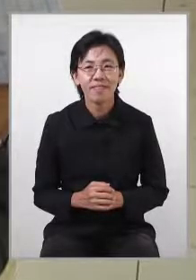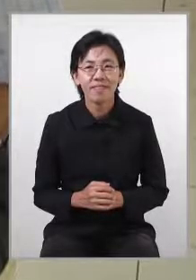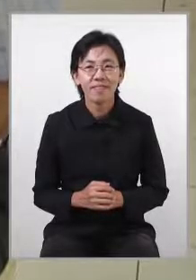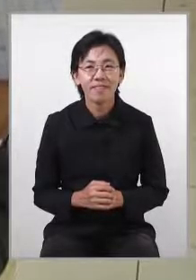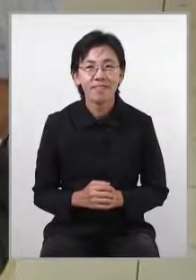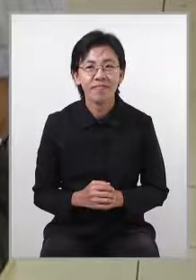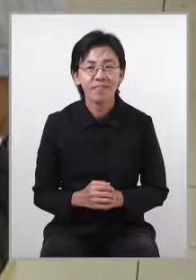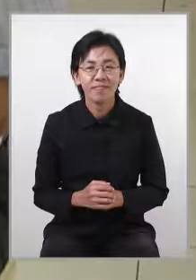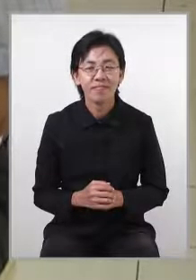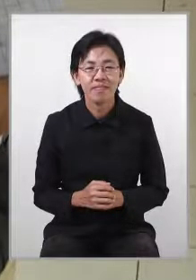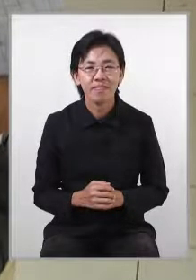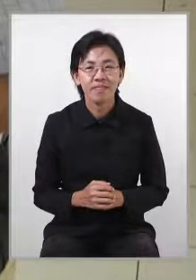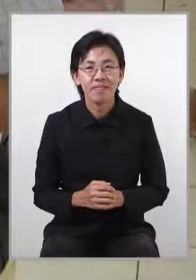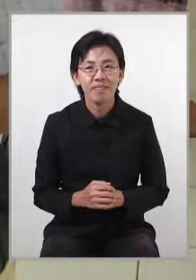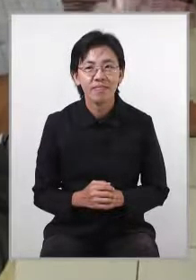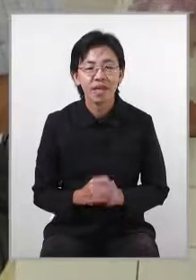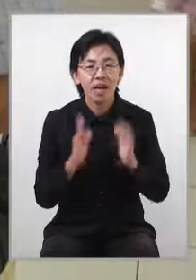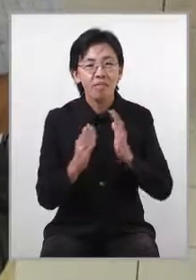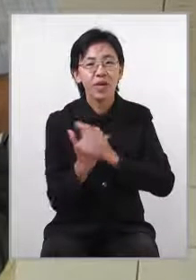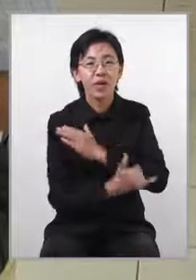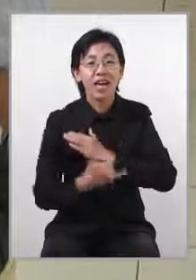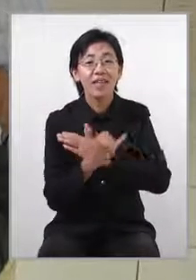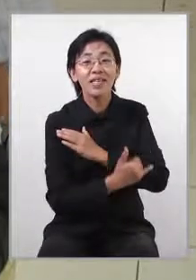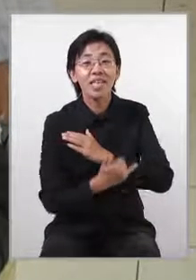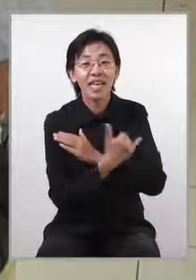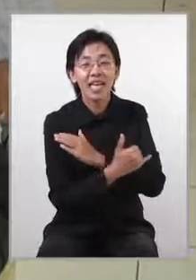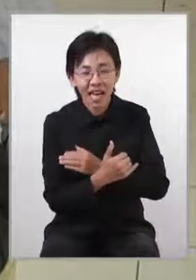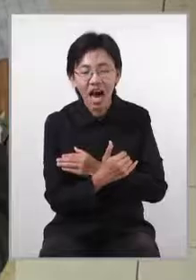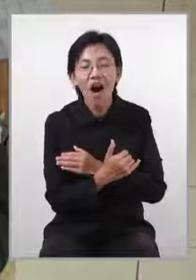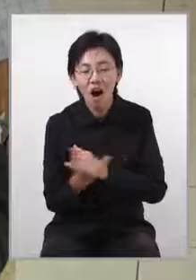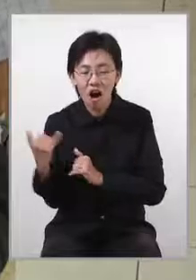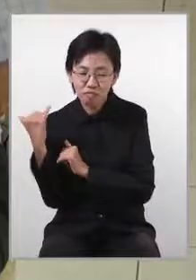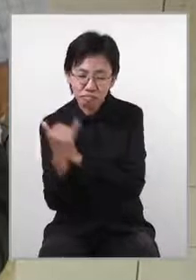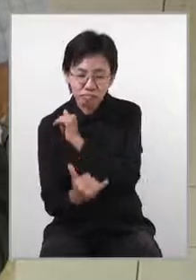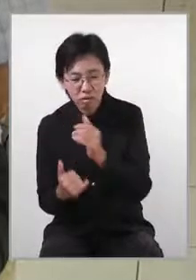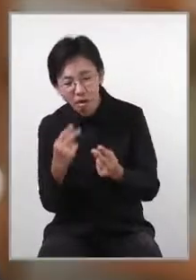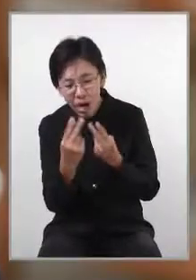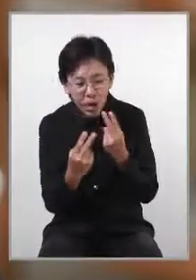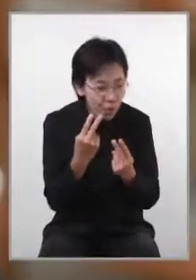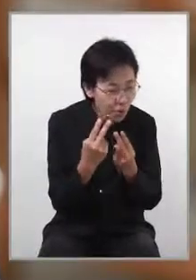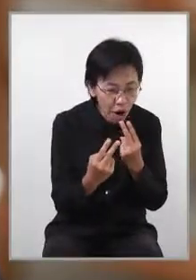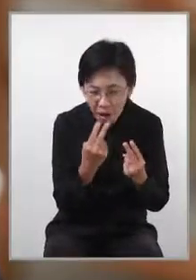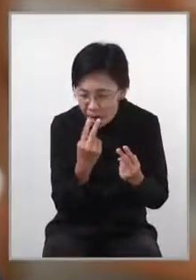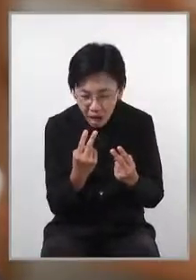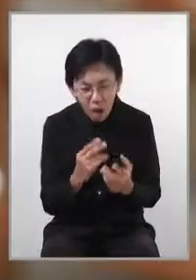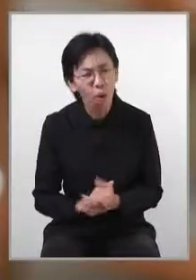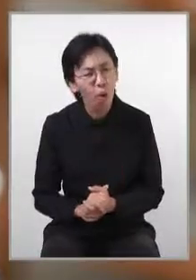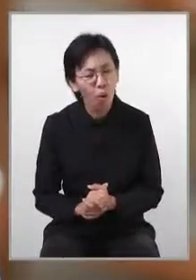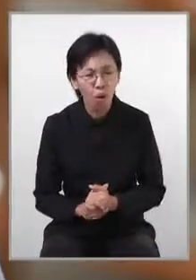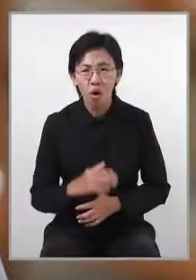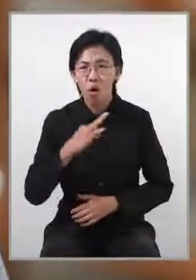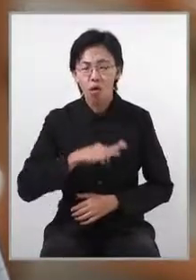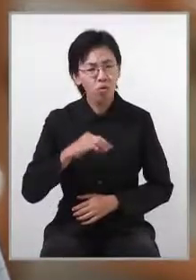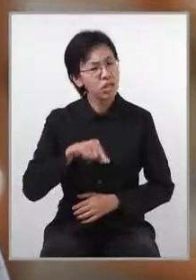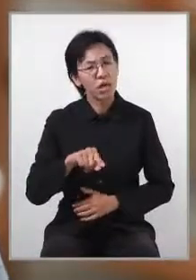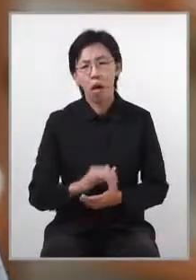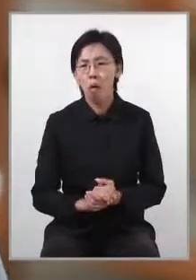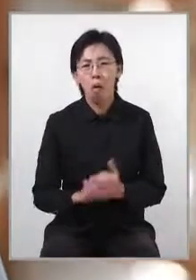เรามีนั่นครับเรามีชาวต่างประเทศเข้ามารู้เรื่องราวที่ผมเล่าให้ฟัง ครับ โอ้เขาบอกว่ามันหนึ่งเดียวในโล